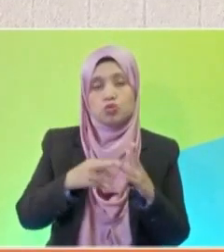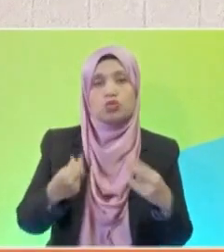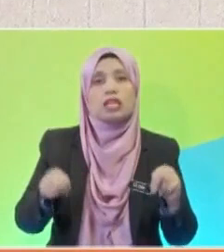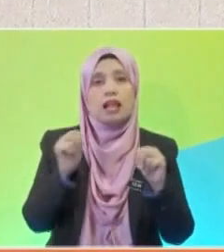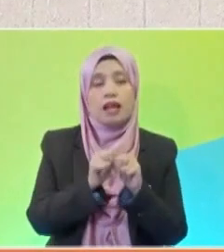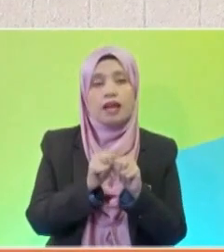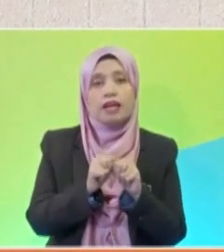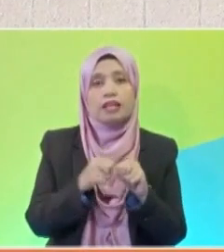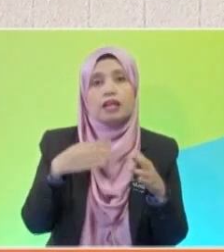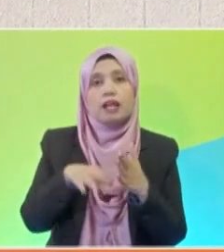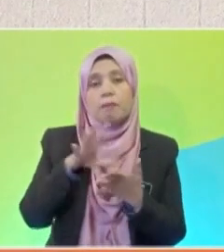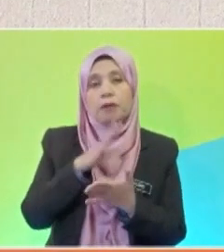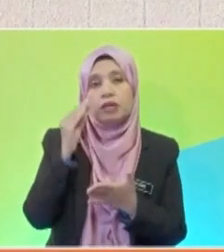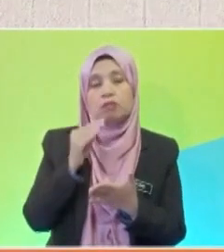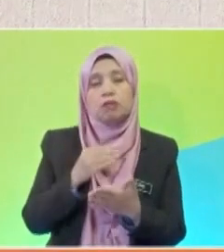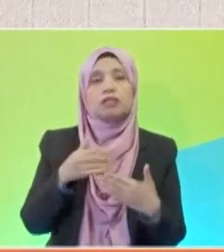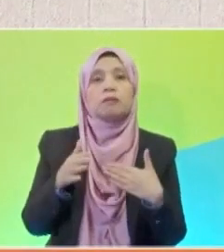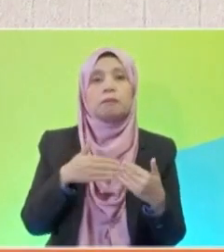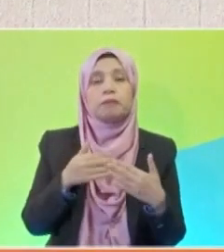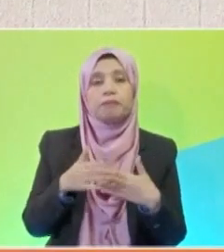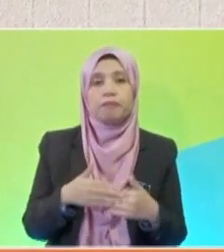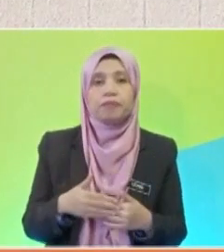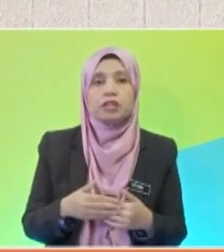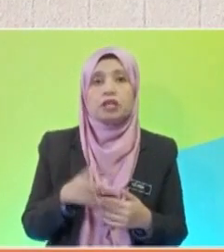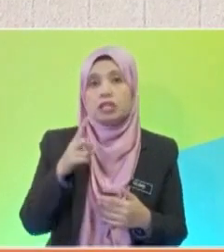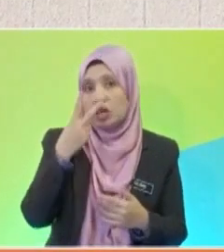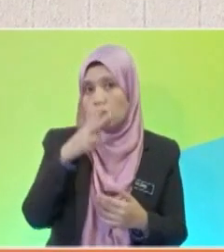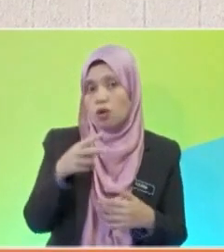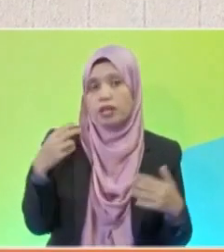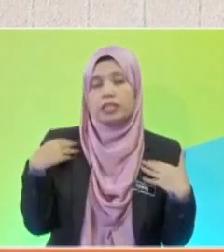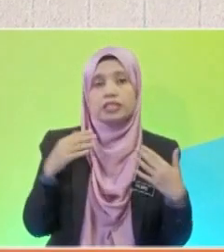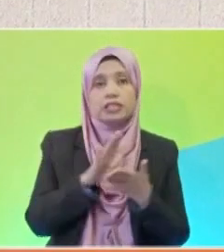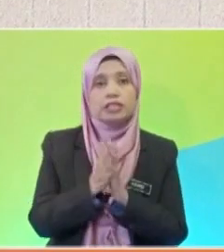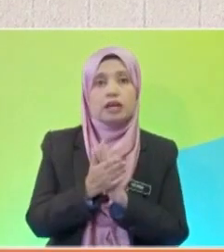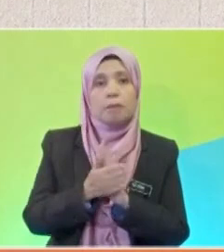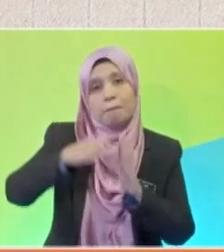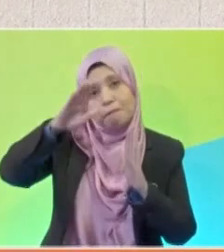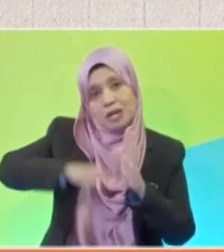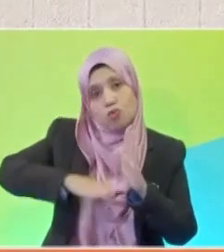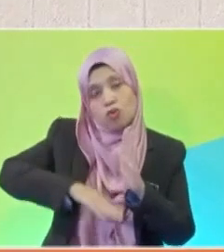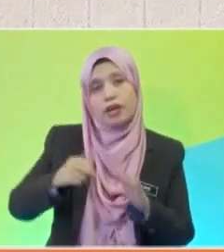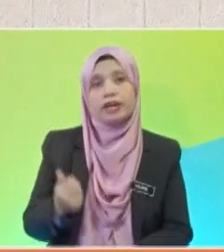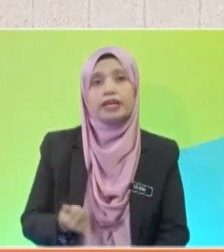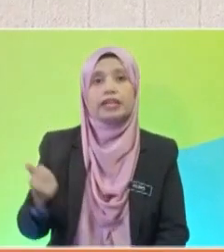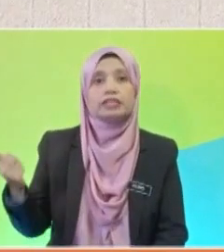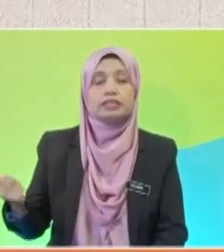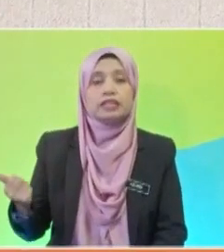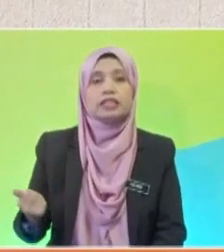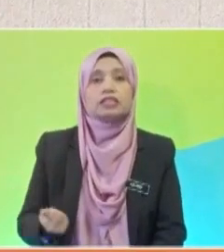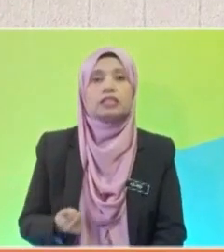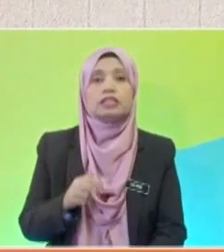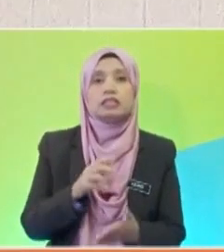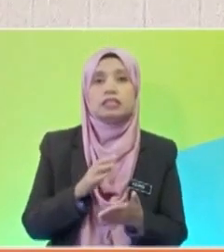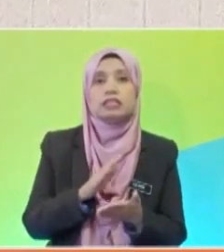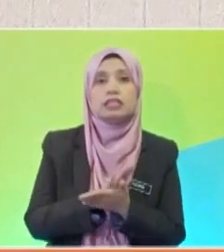dinyatakan susut nilai, dalam maklumat tambahan tak dinyatakan susut nilai berapa persen, awak lihat, ada berlaku tak pengurangan aset itu? Sekiranya pengurangan, maksudnya dia ada susut